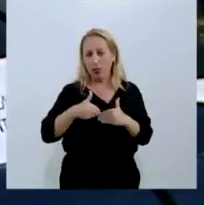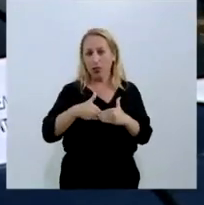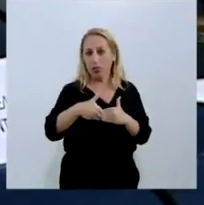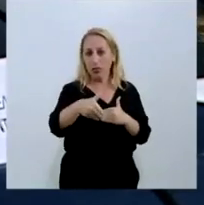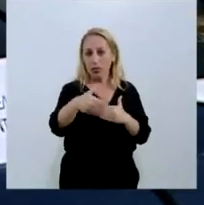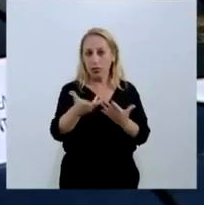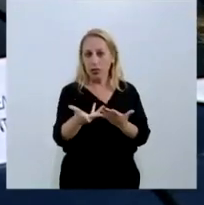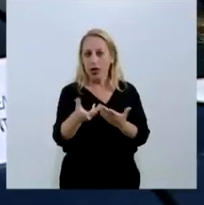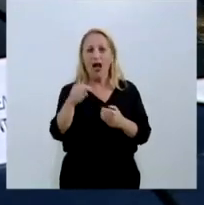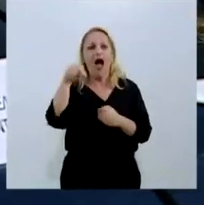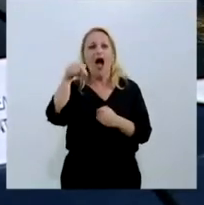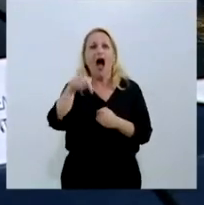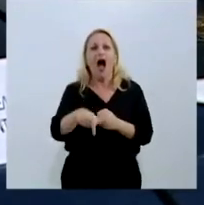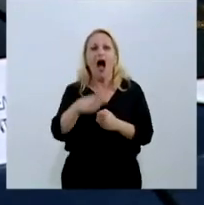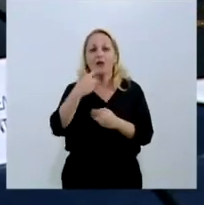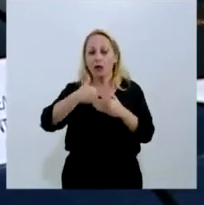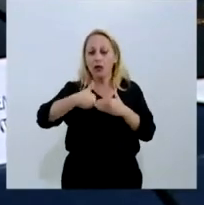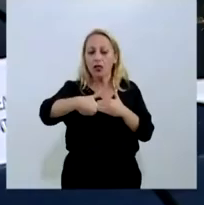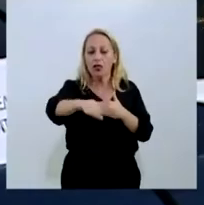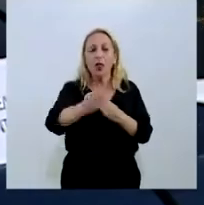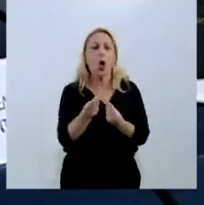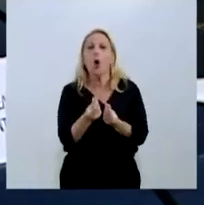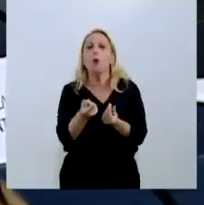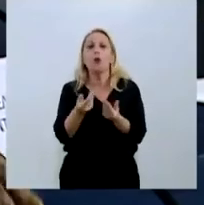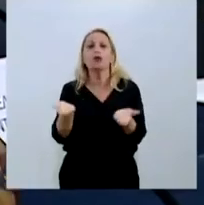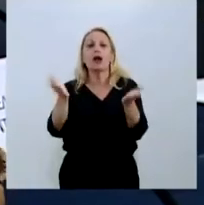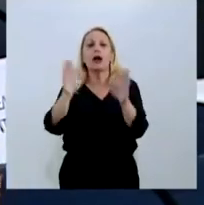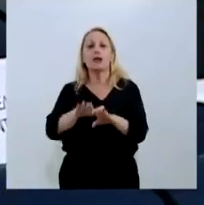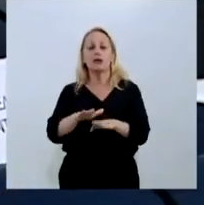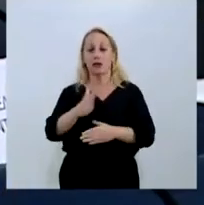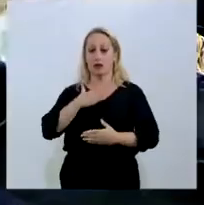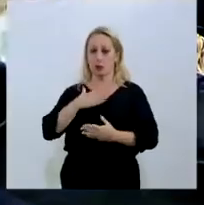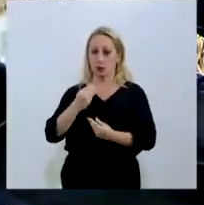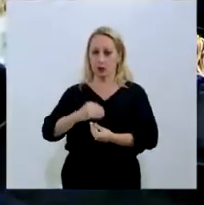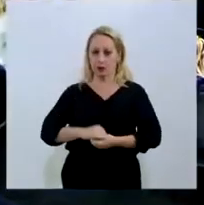ότι μπορεί να κλείσει αυτό το κενό? Ευχαριστώ πολύ.